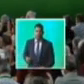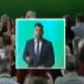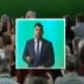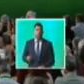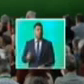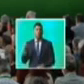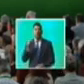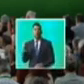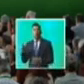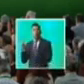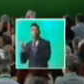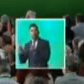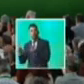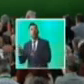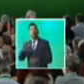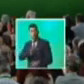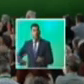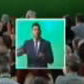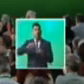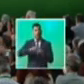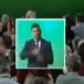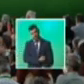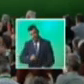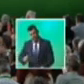επιλογή, το οποίο το πρόσωπο θα συμφιλιώνει τις